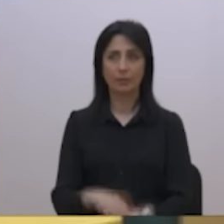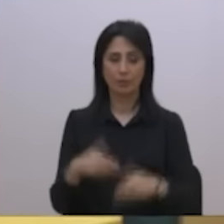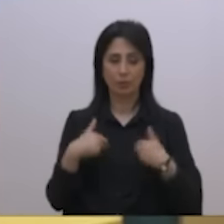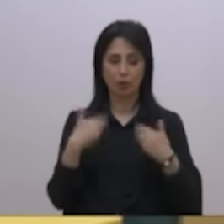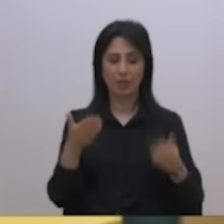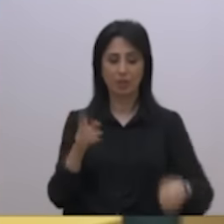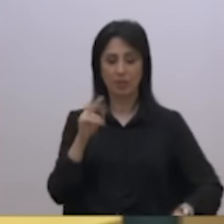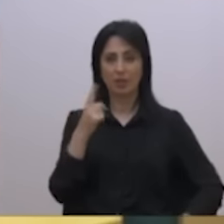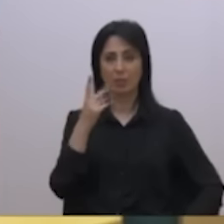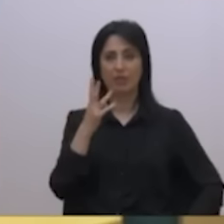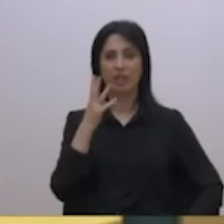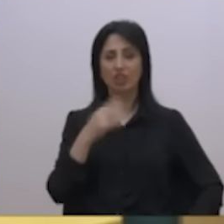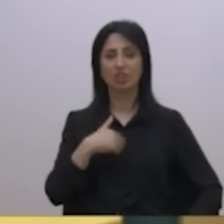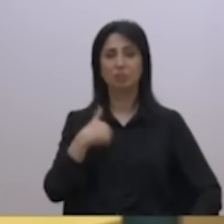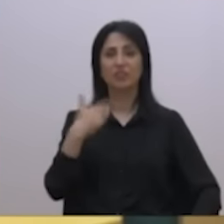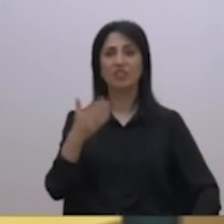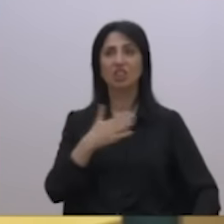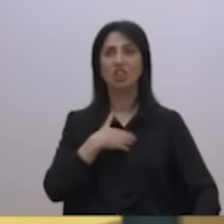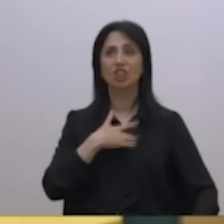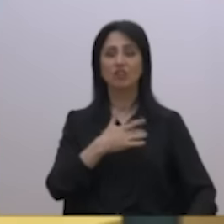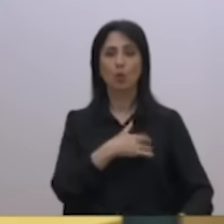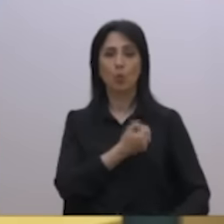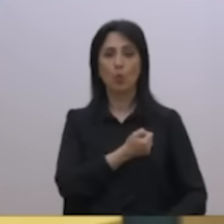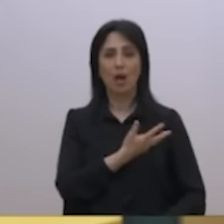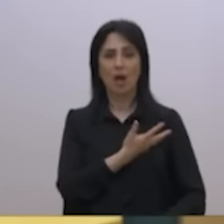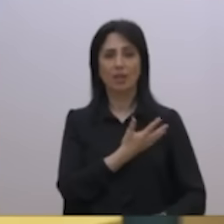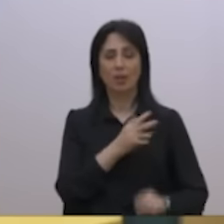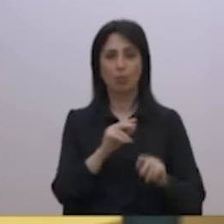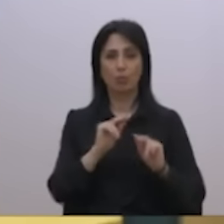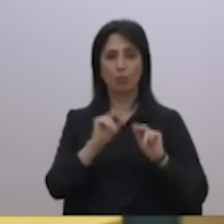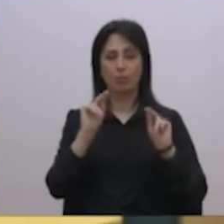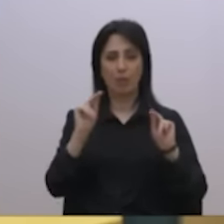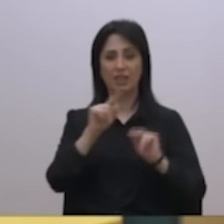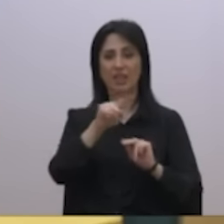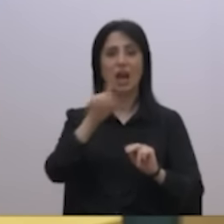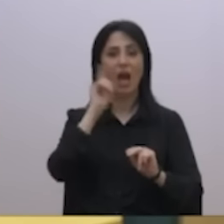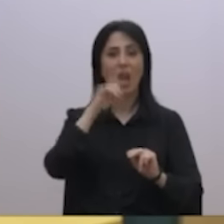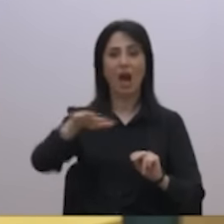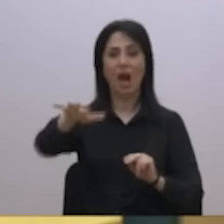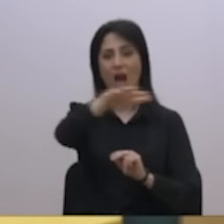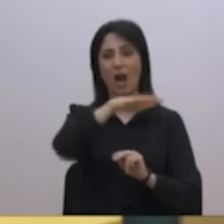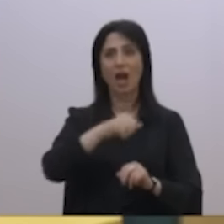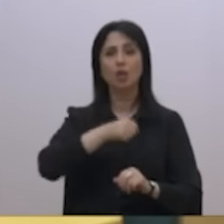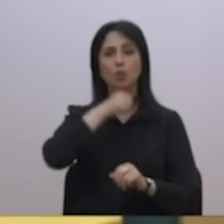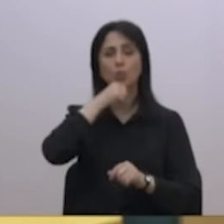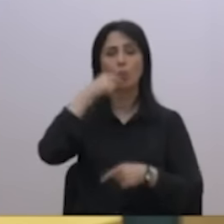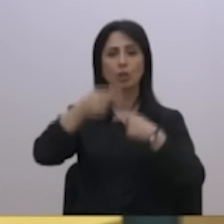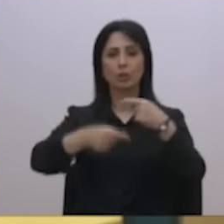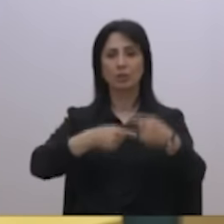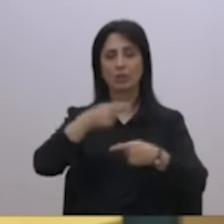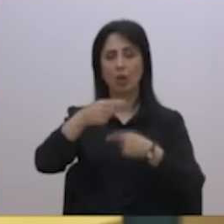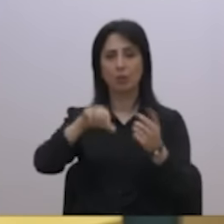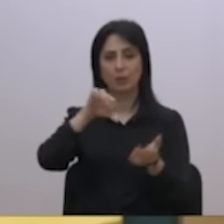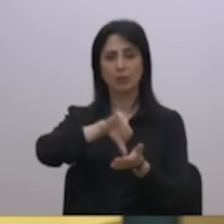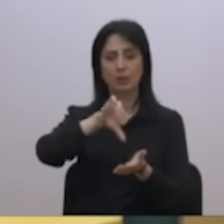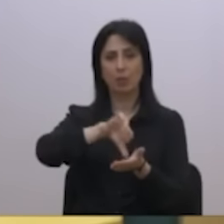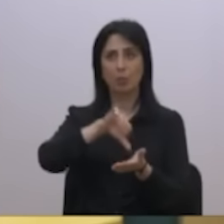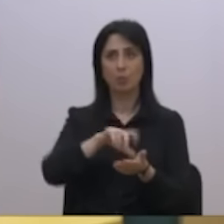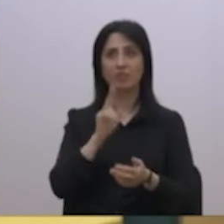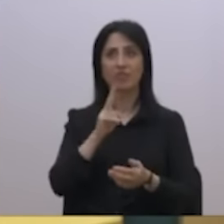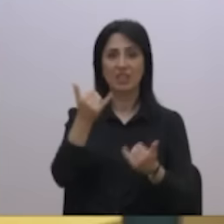მოგესალმებით და პირველ რიგში მივესალმებით ჩვენს გულანთებულ პატრიოტებს, ახალგაზრდებს, უფროსი თაობის წარმომადგენლებს,